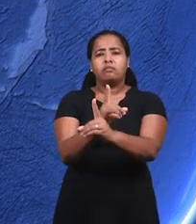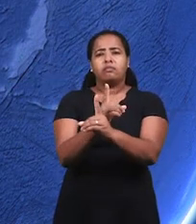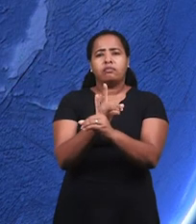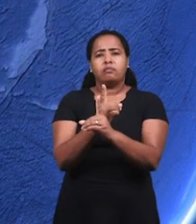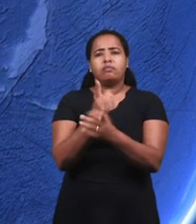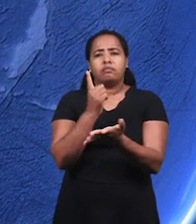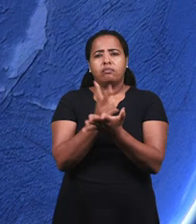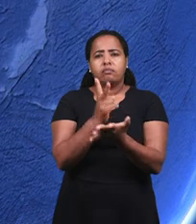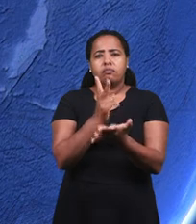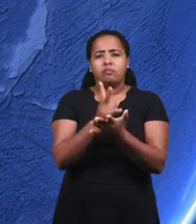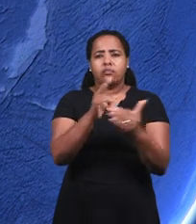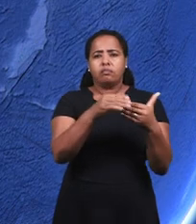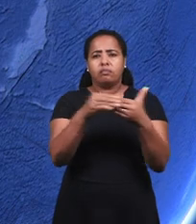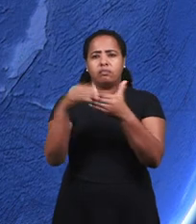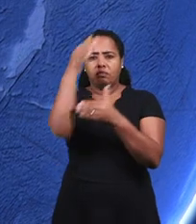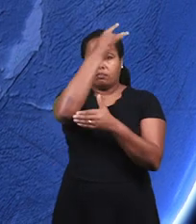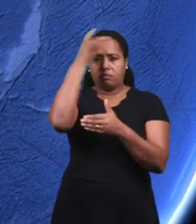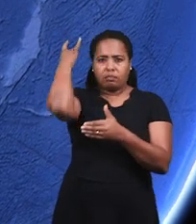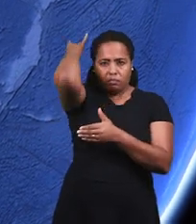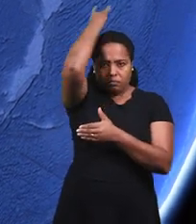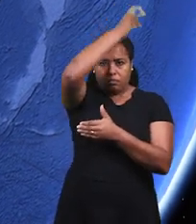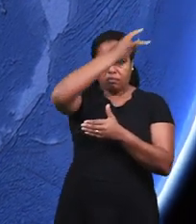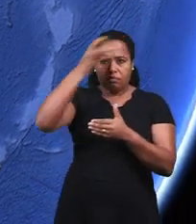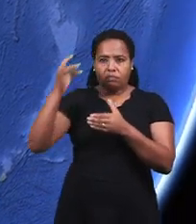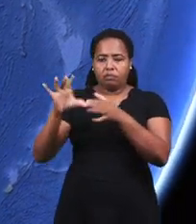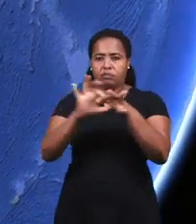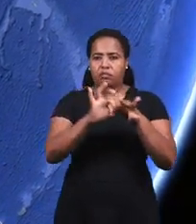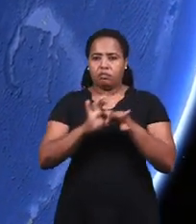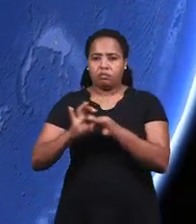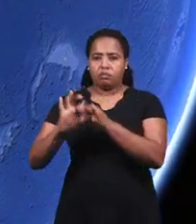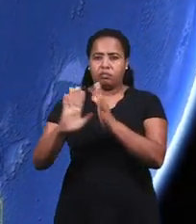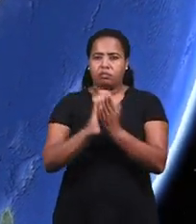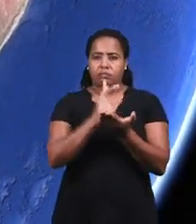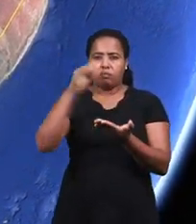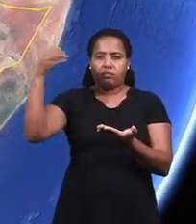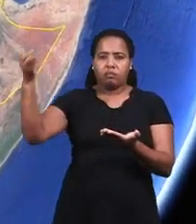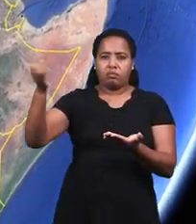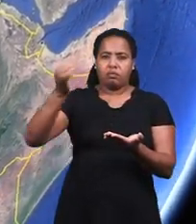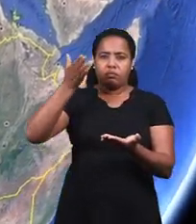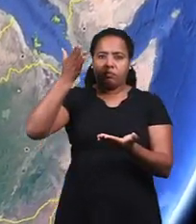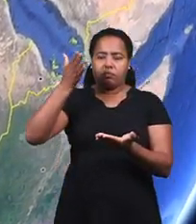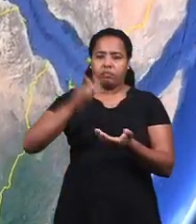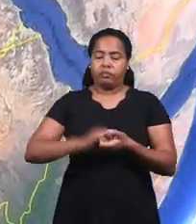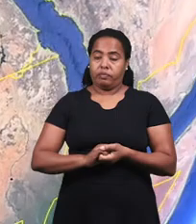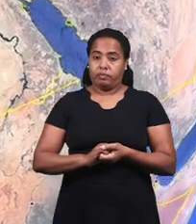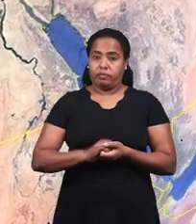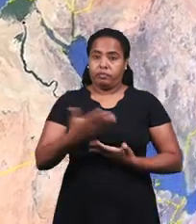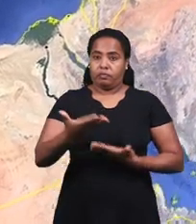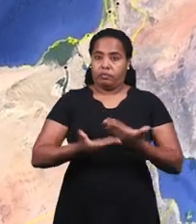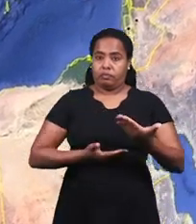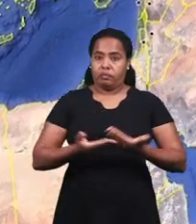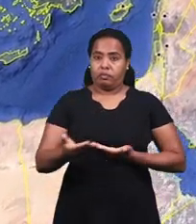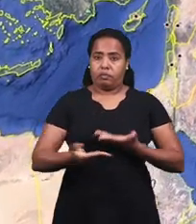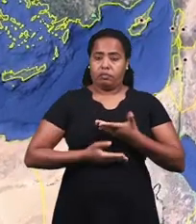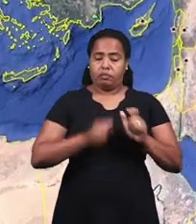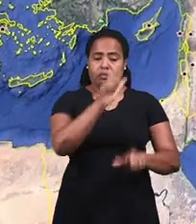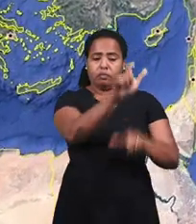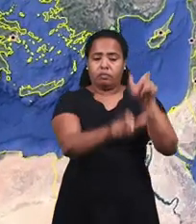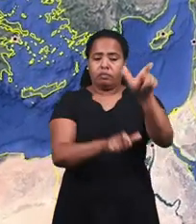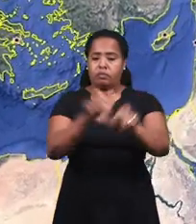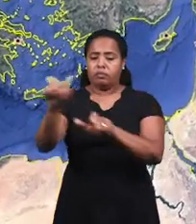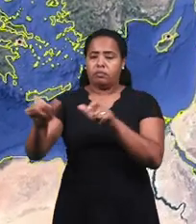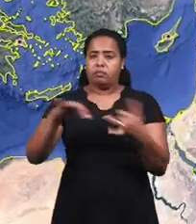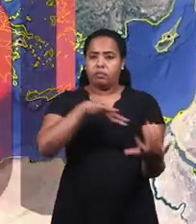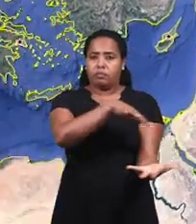la direction du Saint-Esprit de Dieu, et unis par la parole vivante. Des frères et sœurs de toutes les parties du